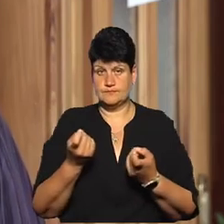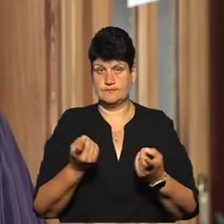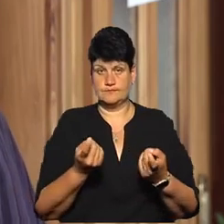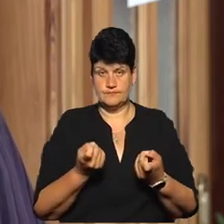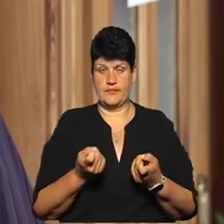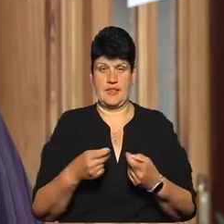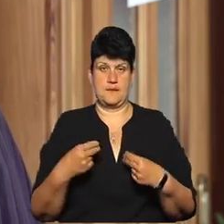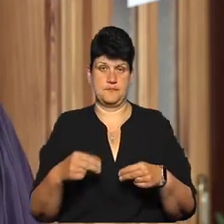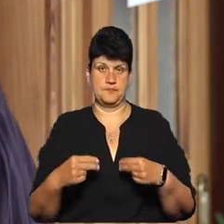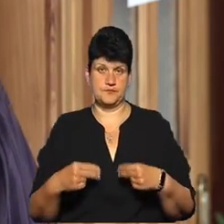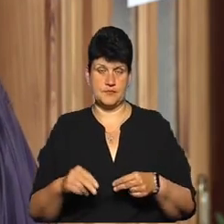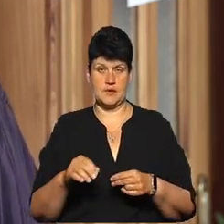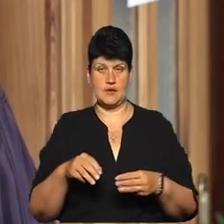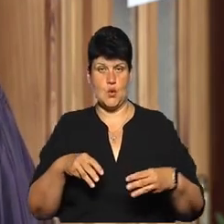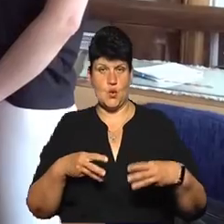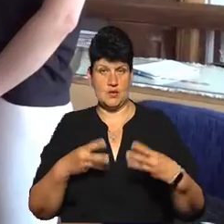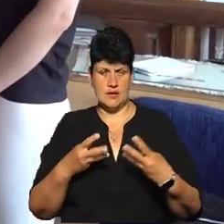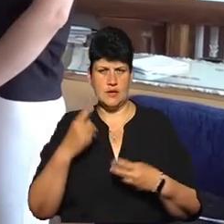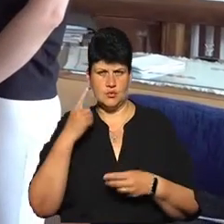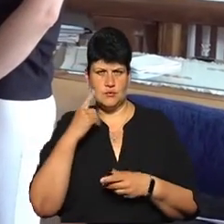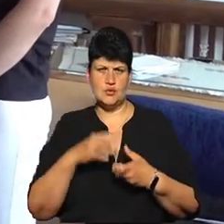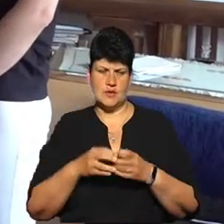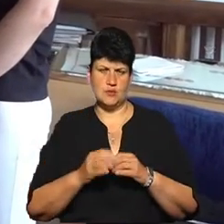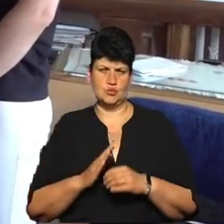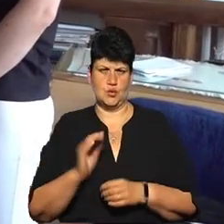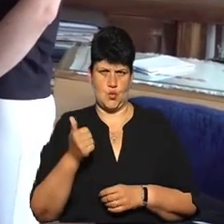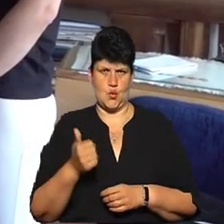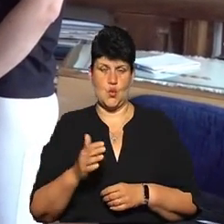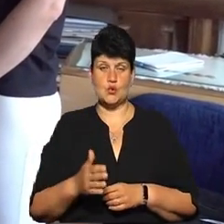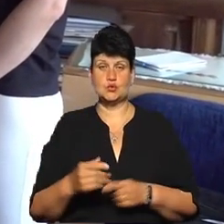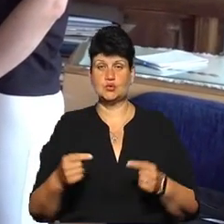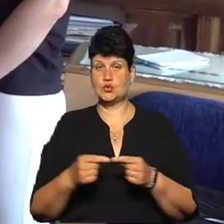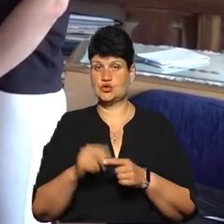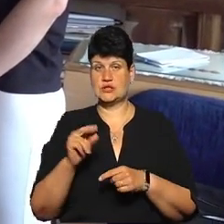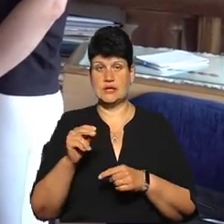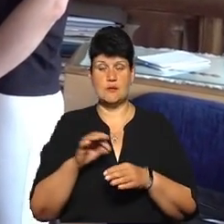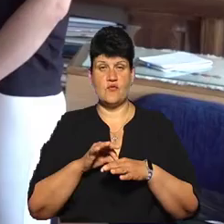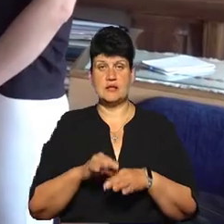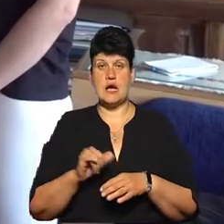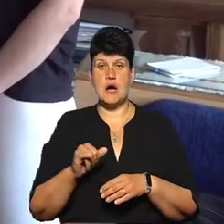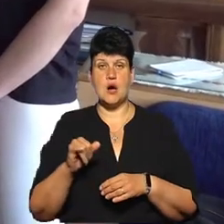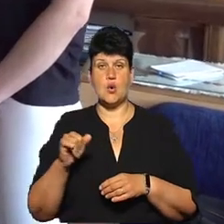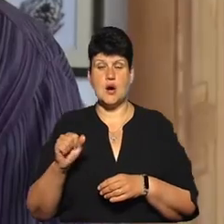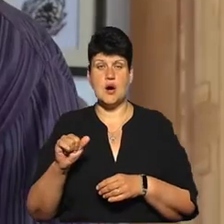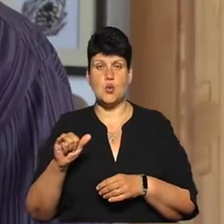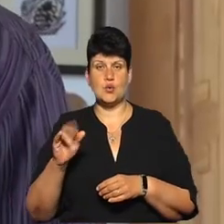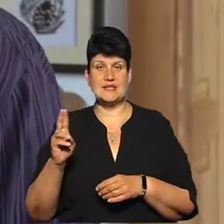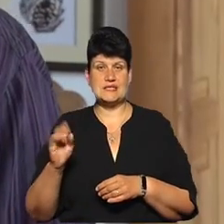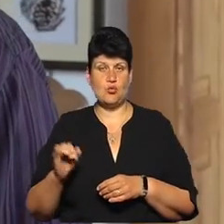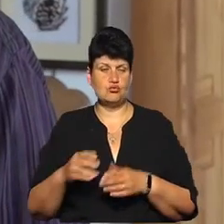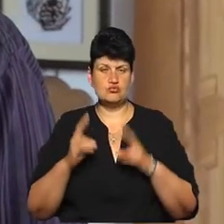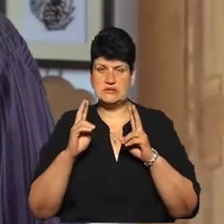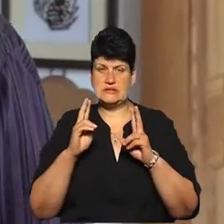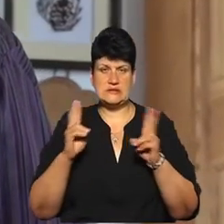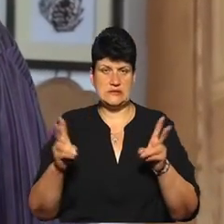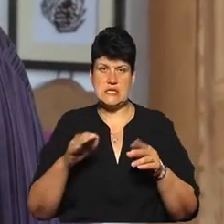онлайн. Я думаю, що результат буде хороший. Точної дати проведення аукціону організатори наразі не знають. Про неї